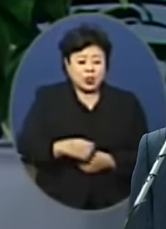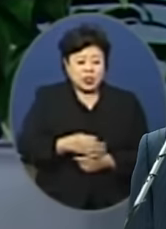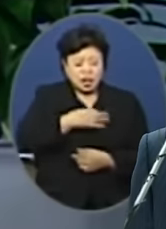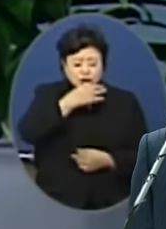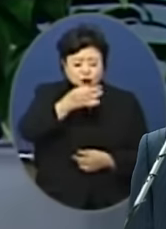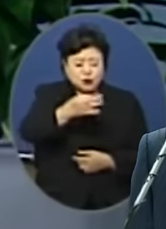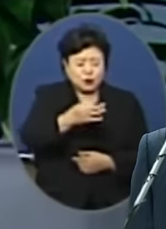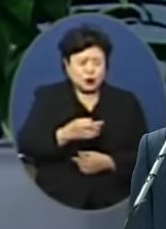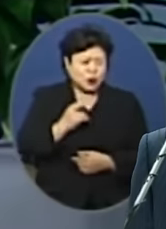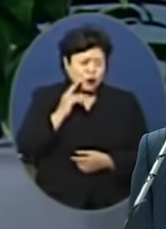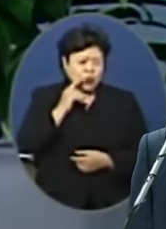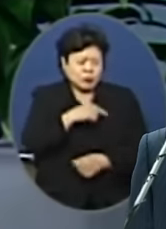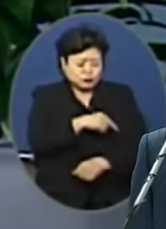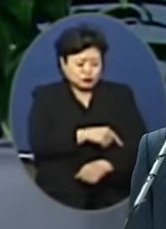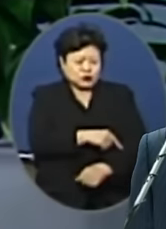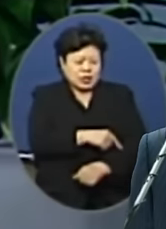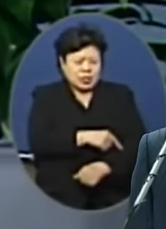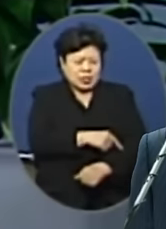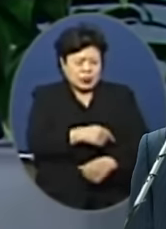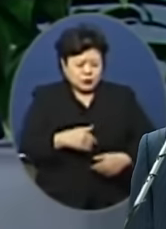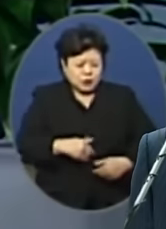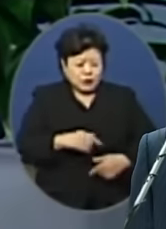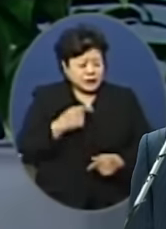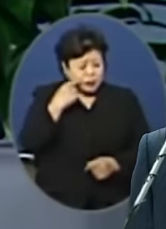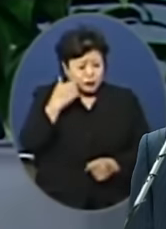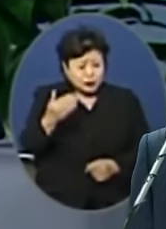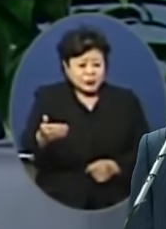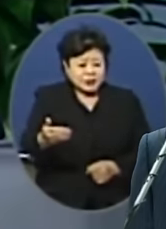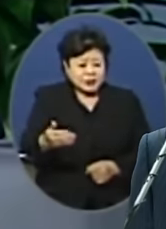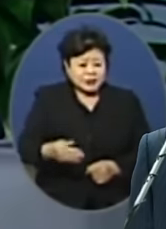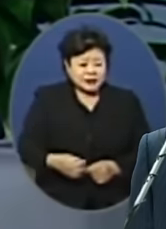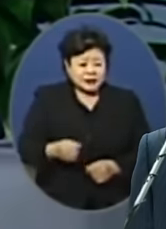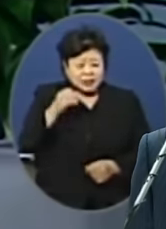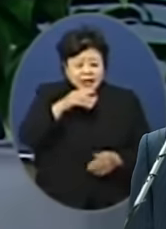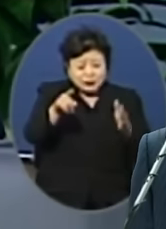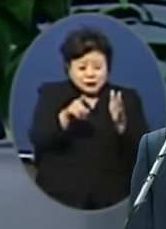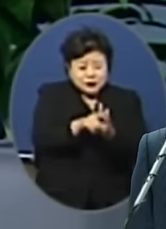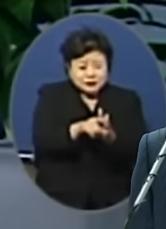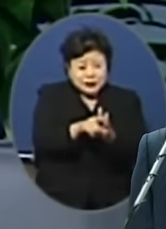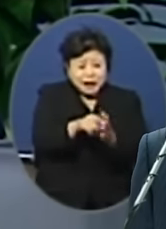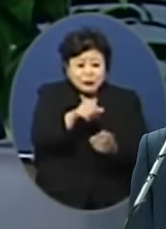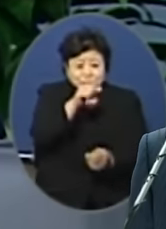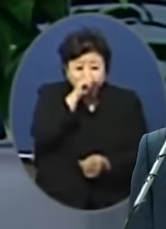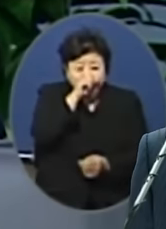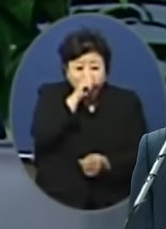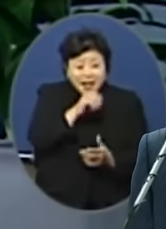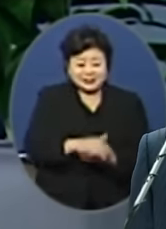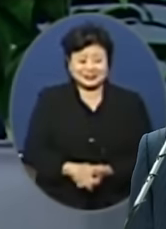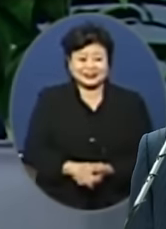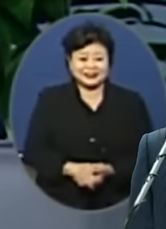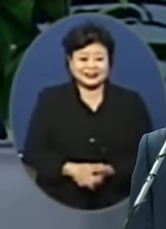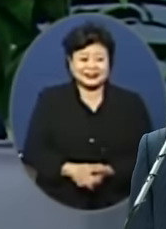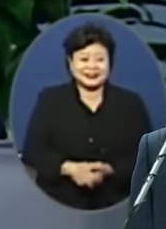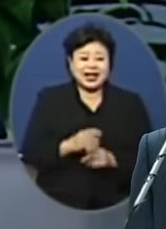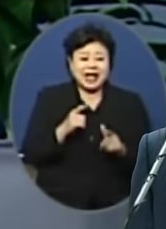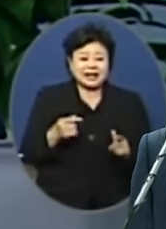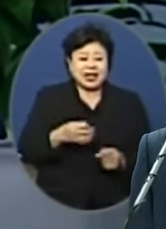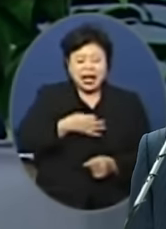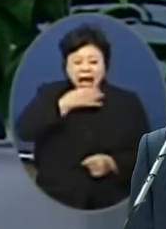독감 주사를 맞아야 됩니까? 안 맞아야 됩니까? 그냥 믿습니다로 지나면 안 됩니까? 맞아야 됩니까?